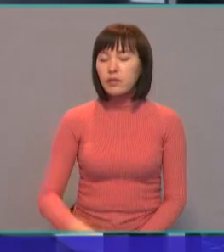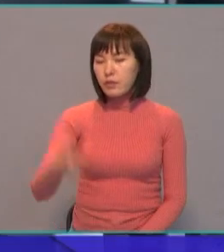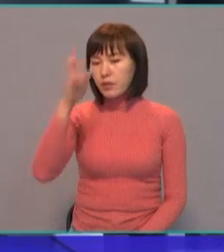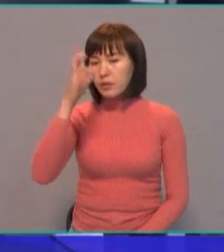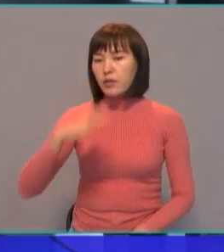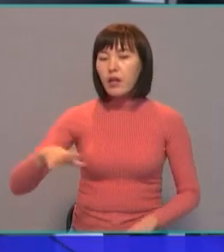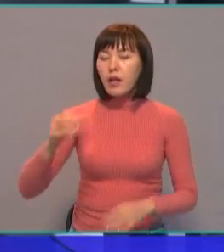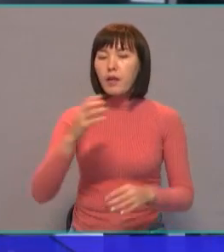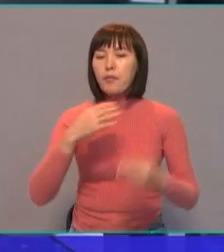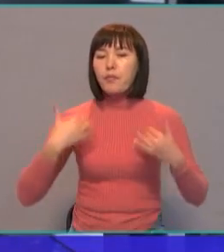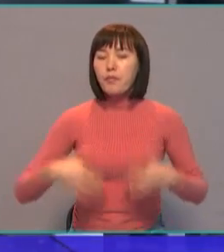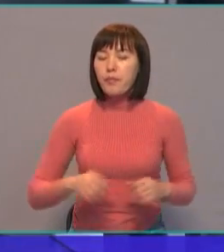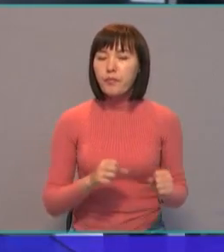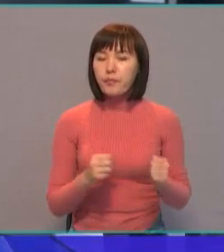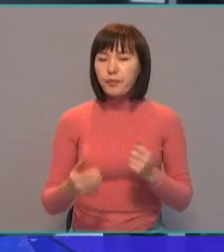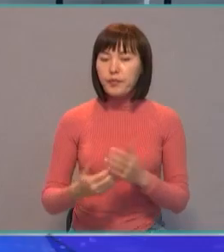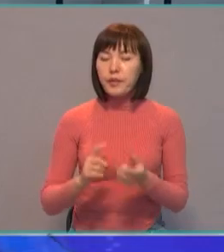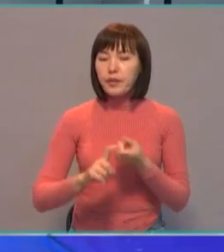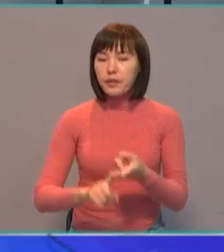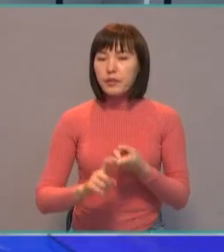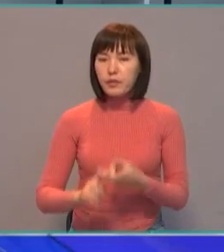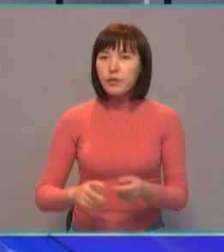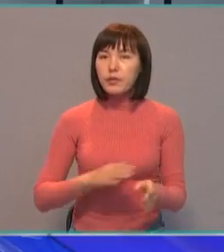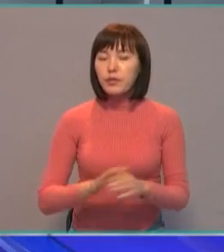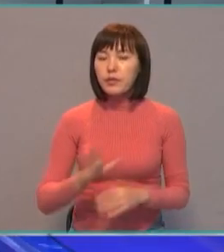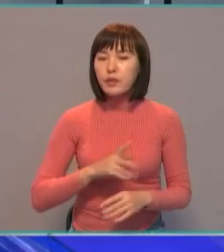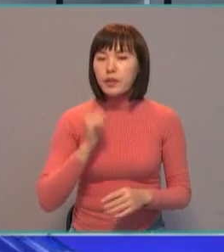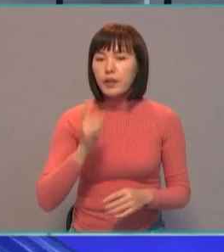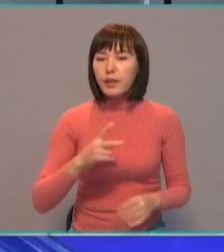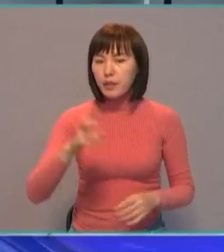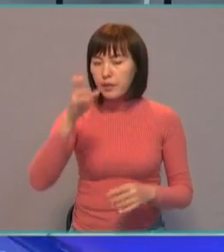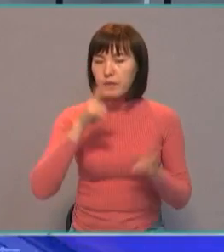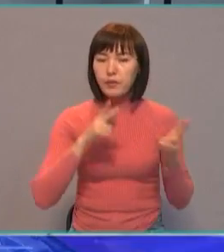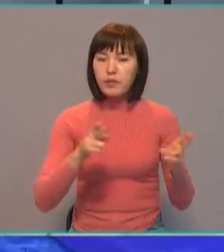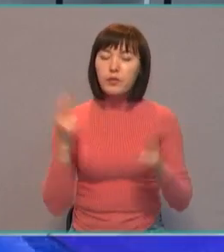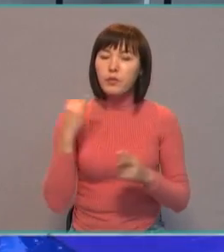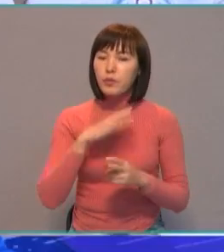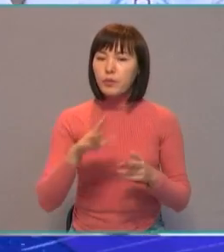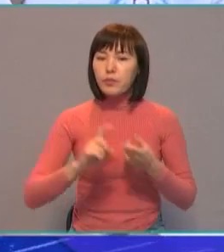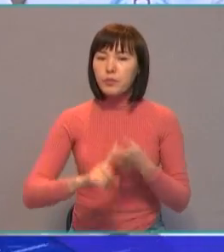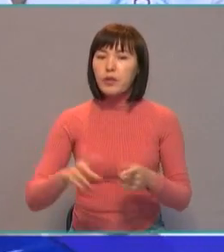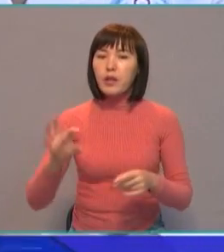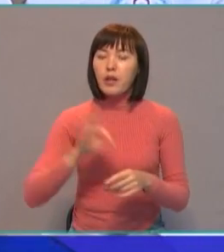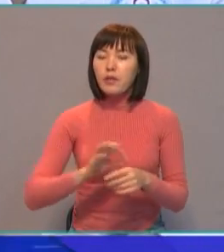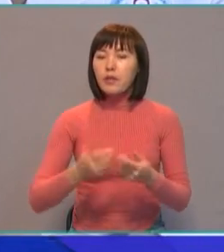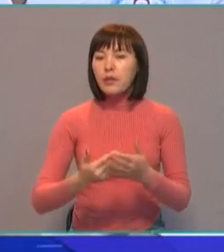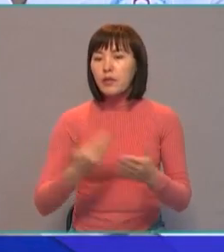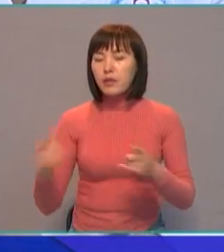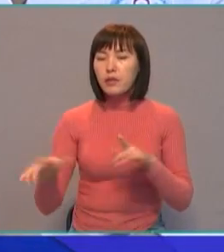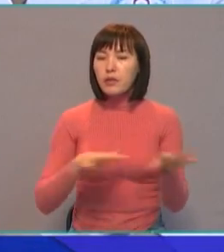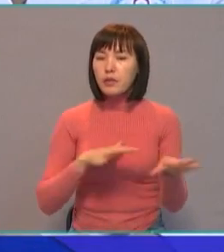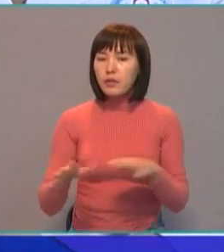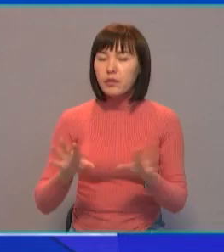Елімізде жаппай ағзадағы иммун тапшылығы вирусмен күрес айлығы өтіп жатыр. Мамандар ел аралап, көпшілікке жұқпалы дерттің алдын алу